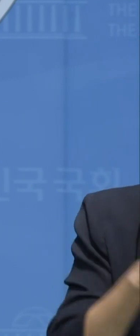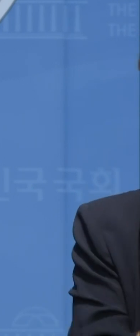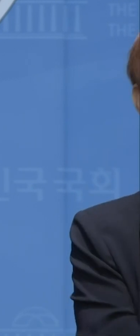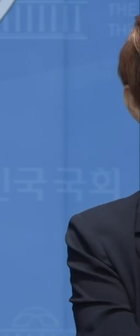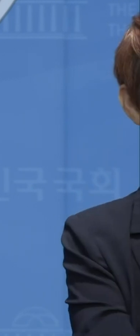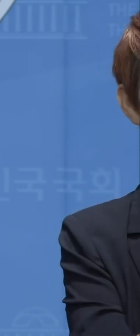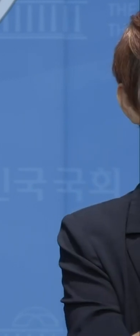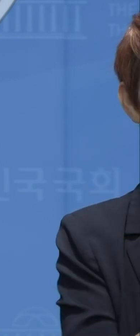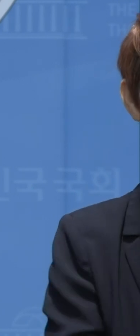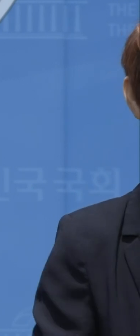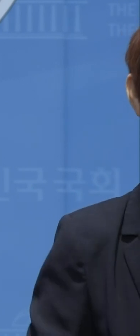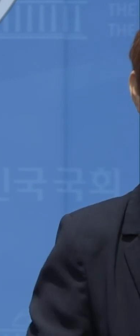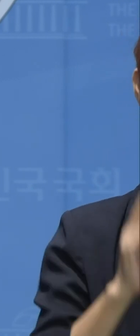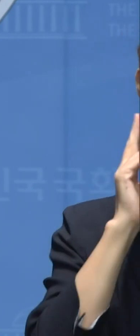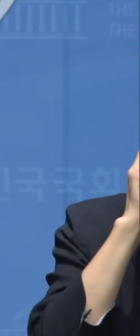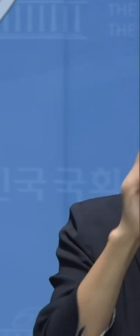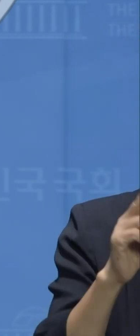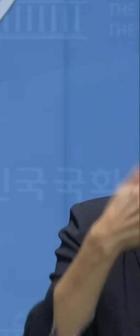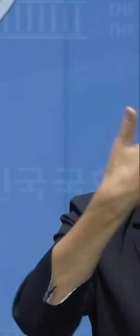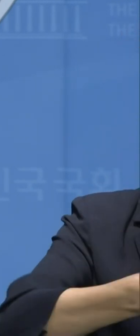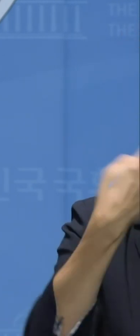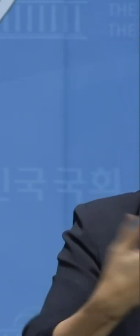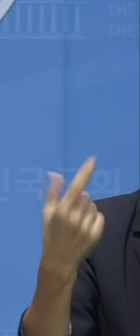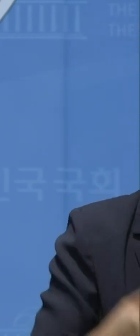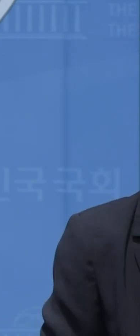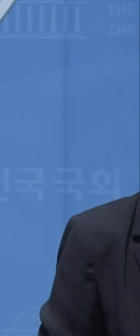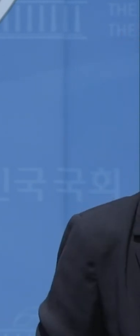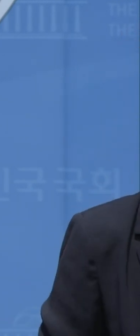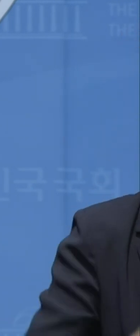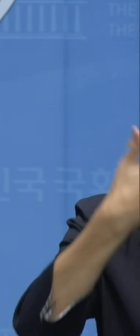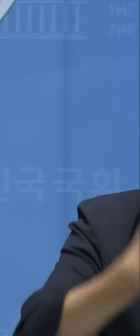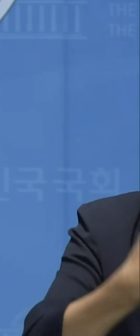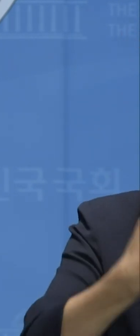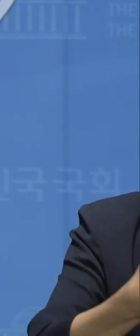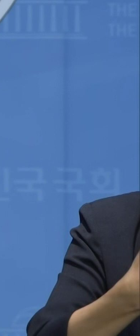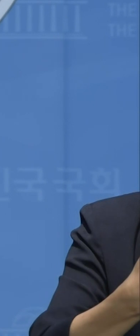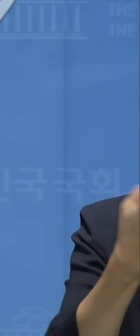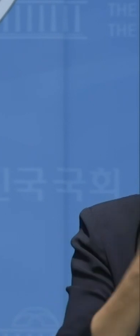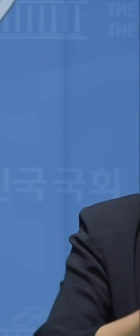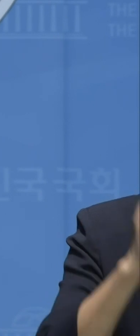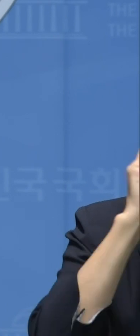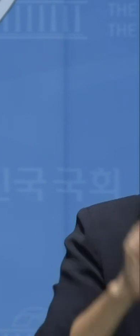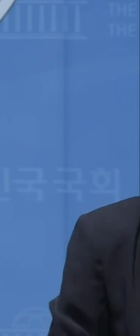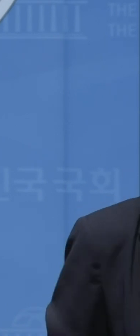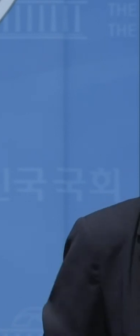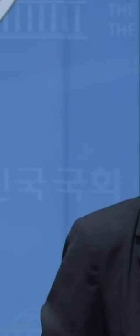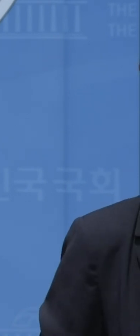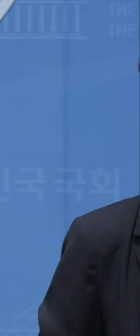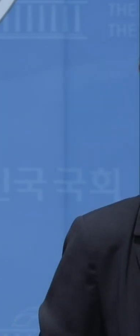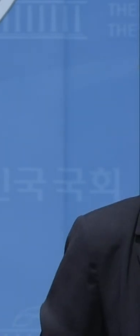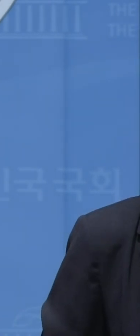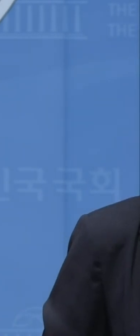됐습니다 갈수록 막장 드라마입니다 그런데 드라마도 이렇게 쓰면 비현실적이라는 소리를